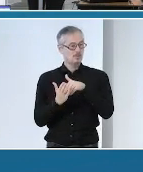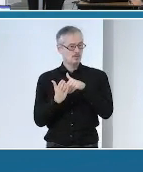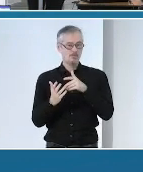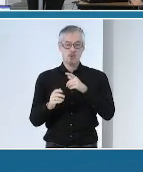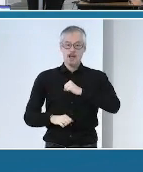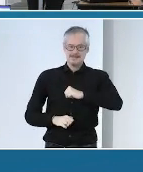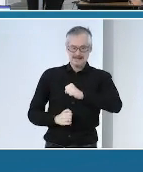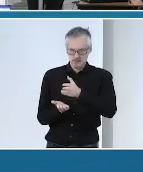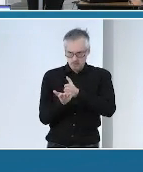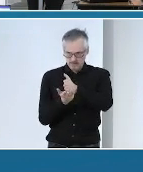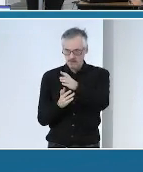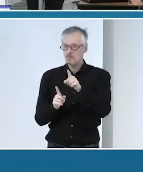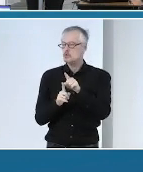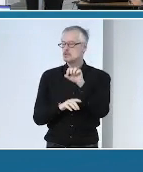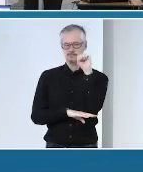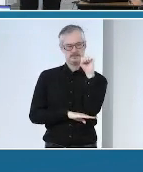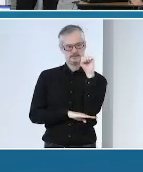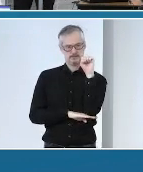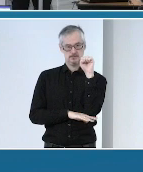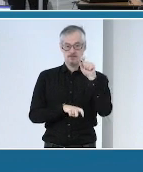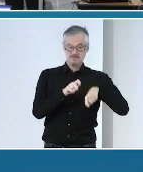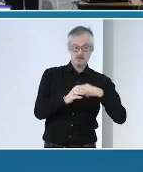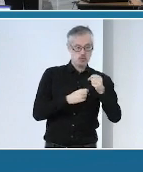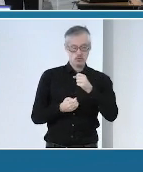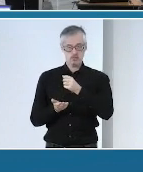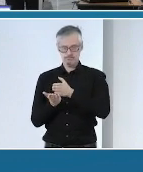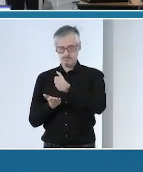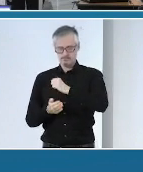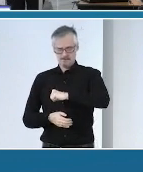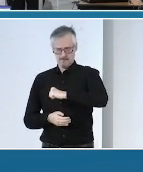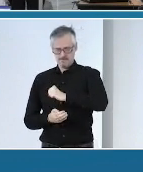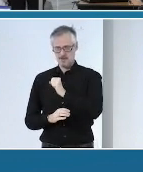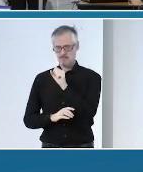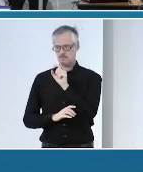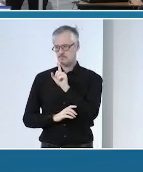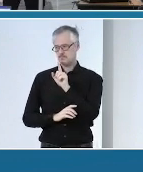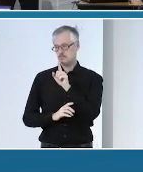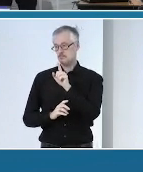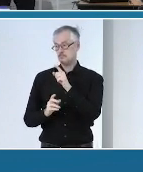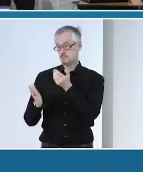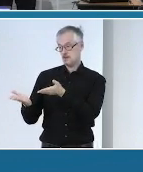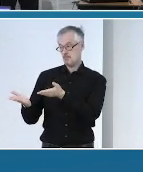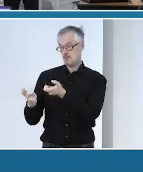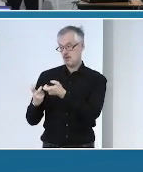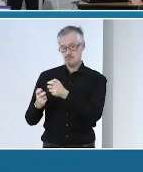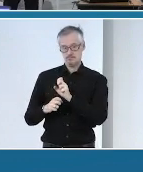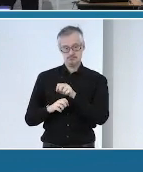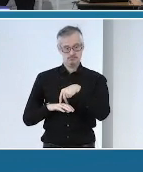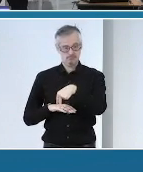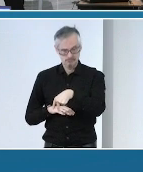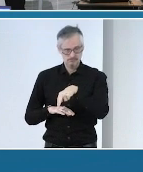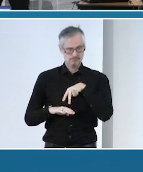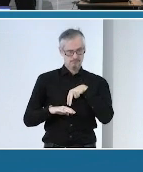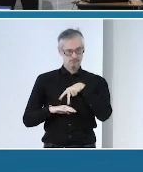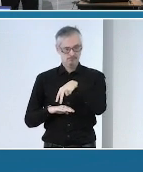position statique de la tête. Bon, la position statique de la tête, on vient de le voir, c'est ça. Et aux accélérations linéaires, c'est ça, c'est ça, c'est